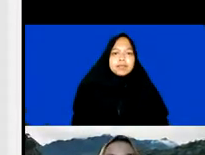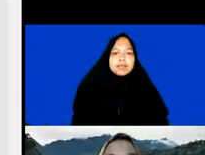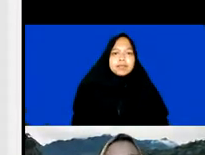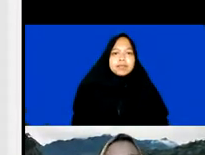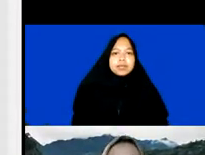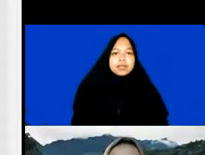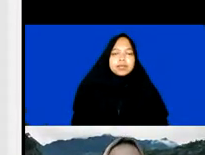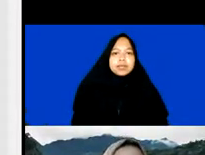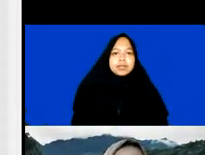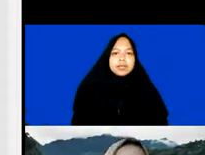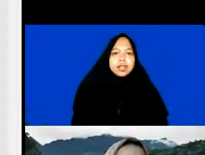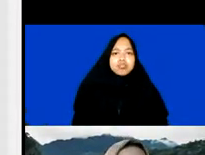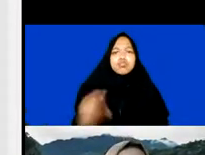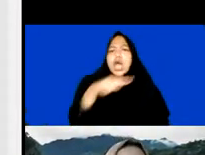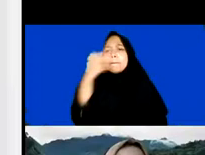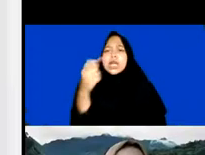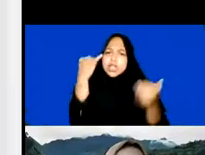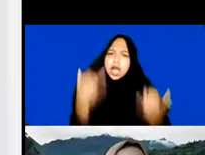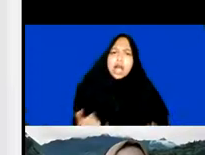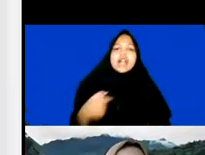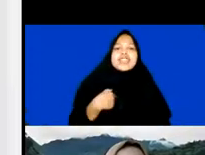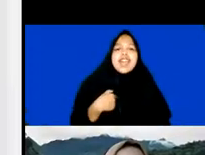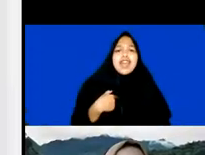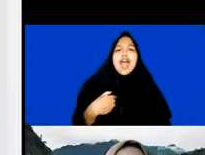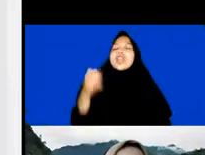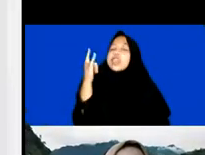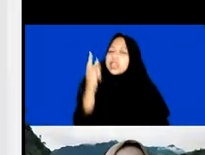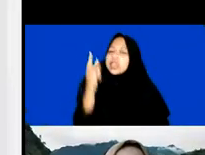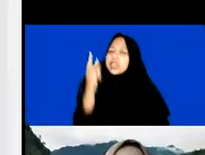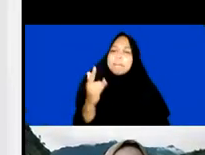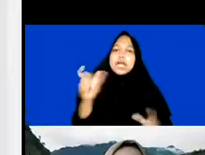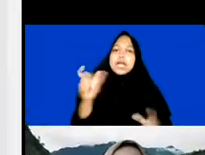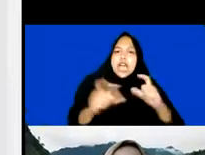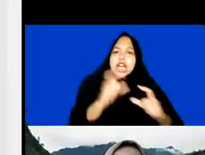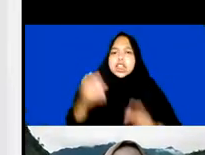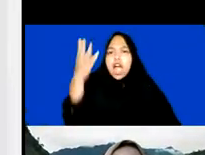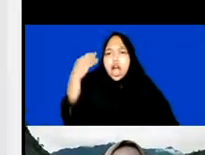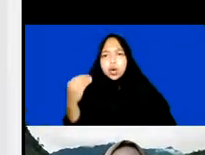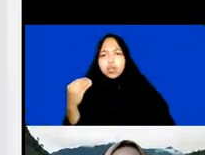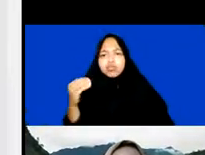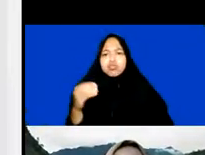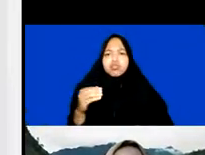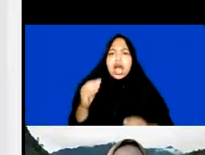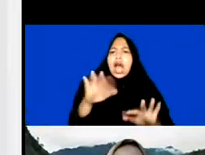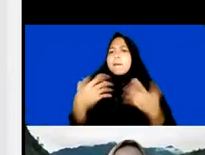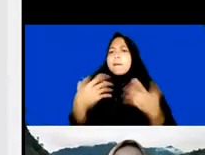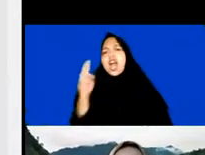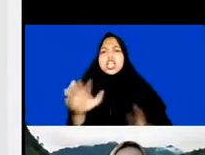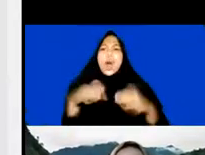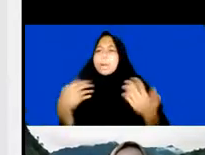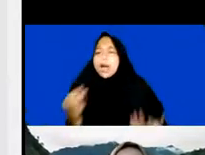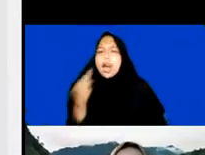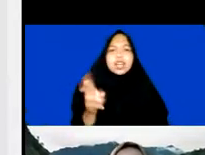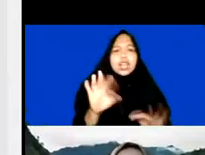Nah, dan akhirnya sampai sekarang ya masih terus ekspor sebenarnya. Sampai sekarang pun kita mencari lagi, apalagi ini. Ya itu nggak akan pernah berhenti